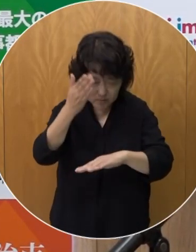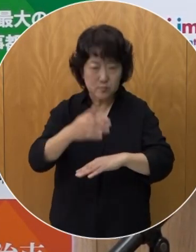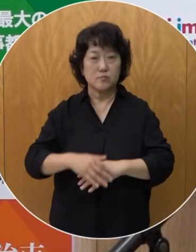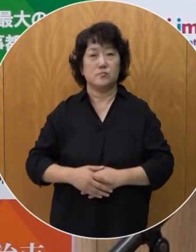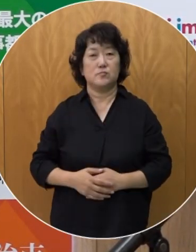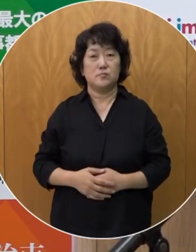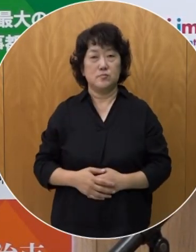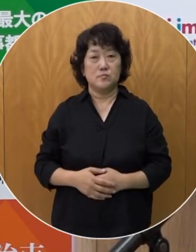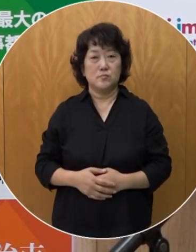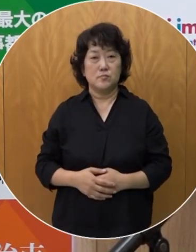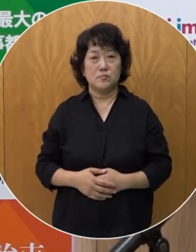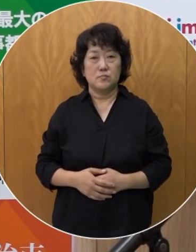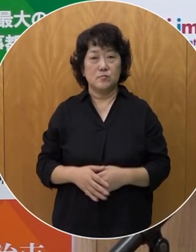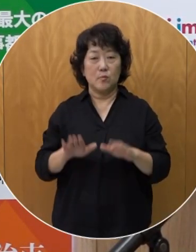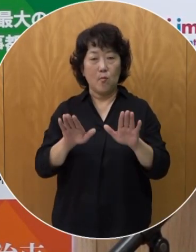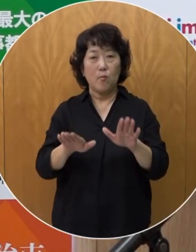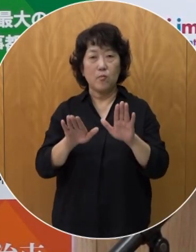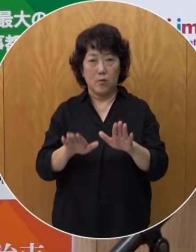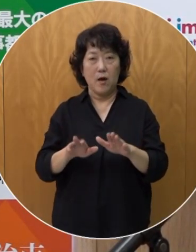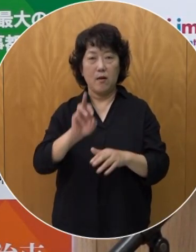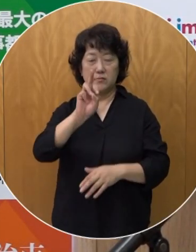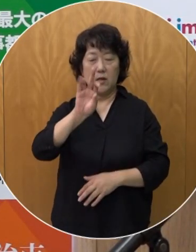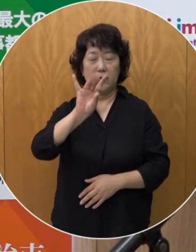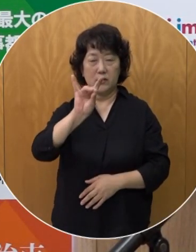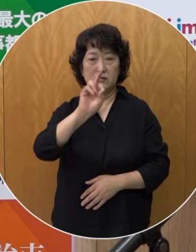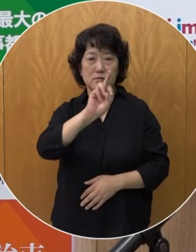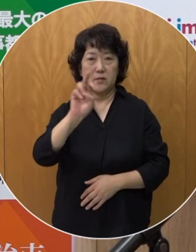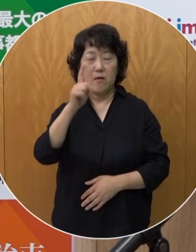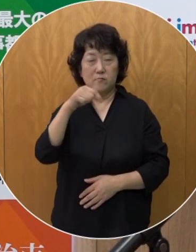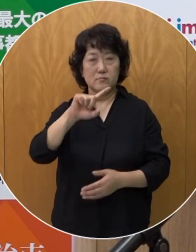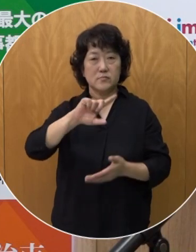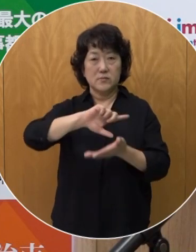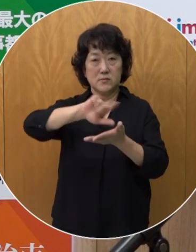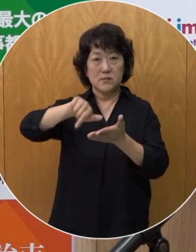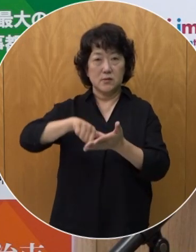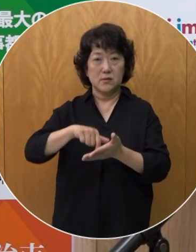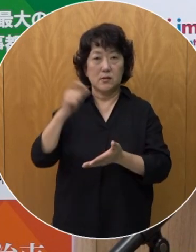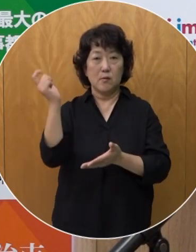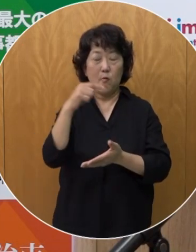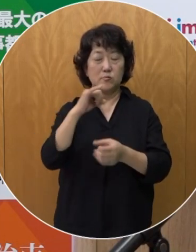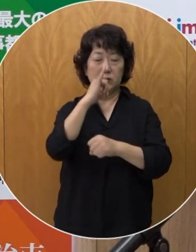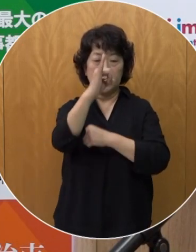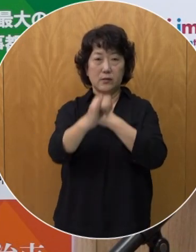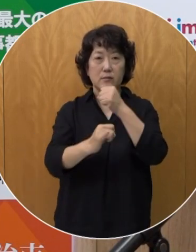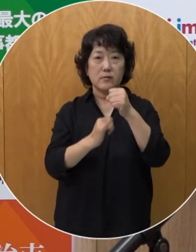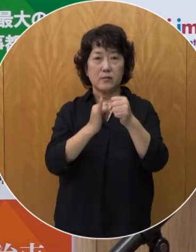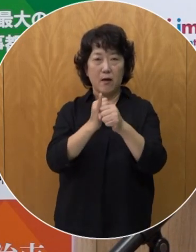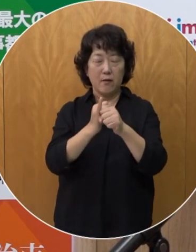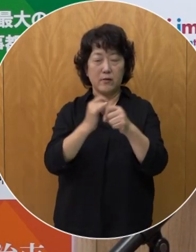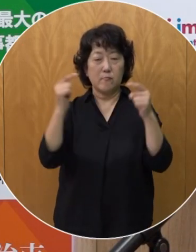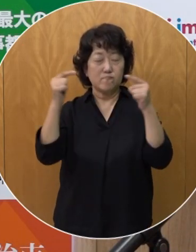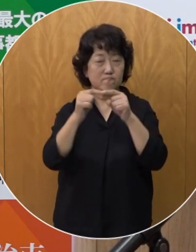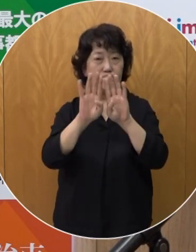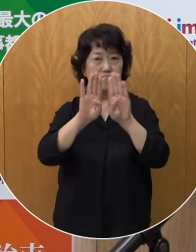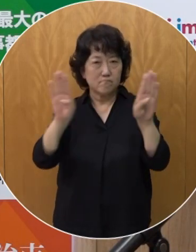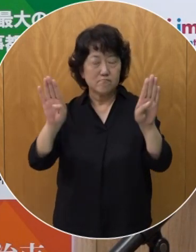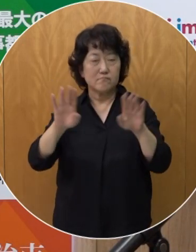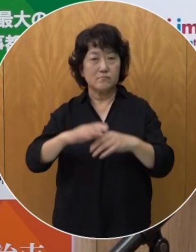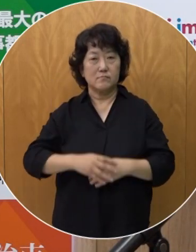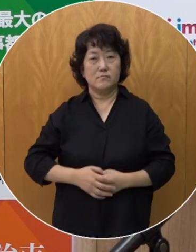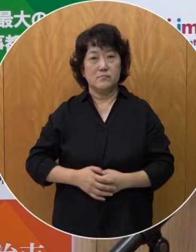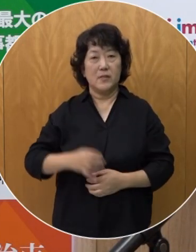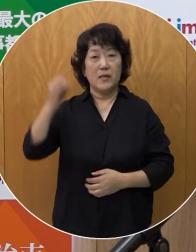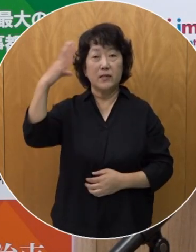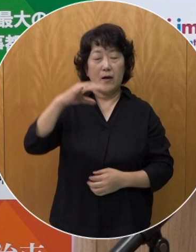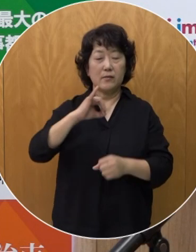。この度積善地区に高速インターネット回線が開通し、光